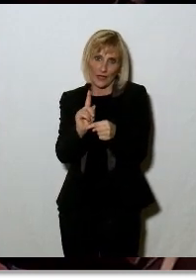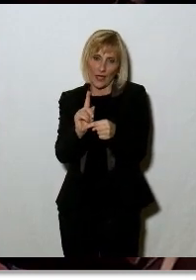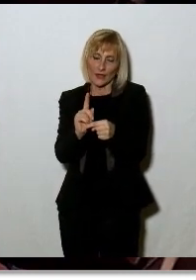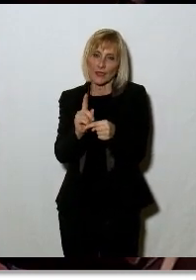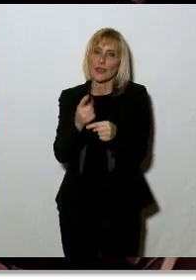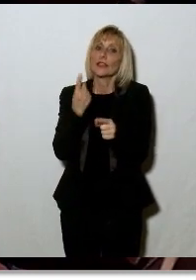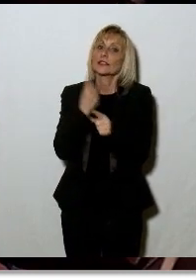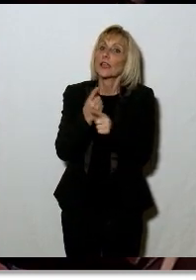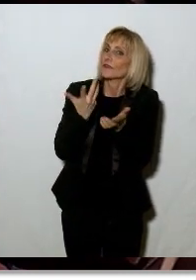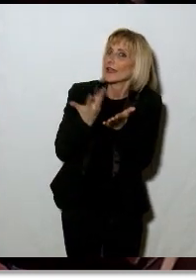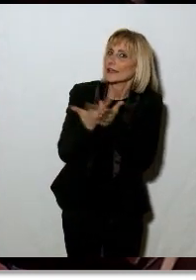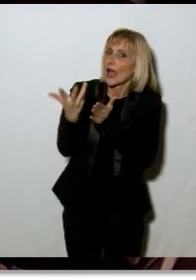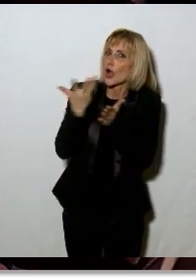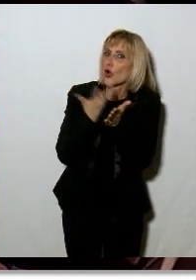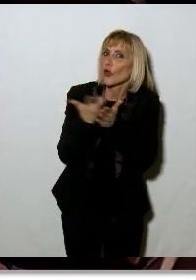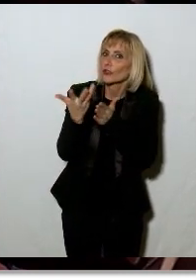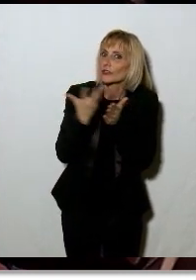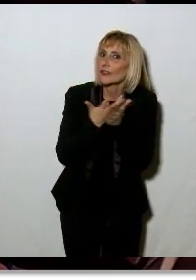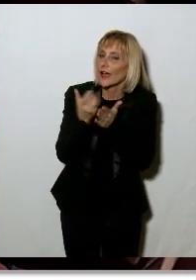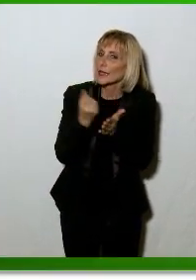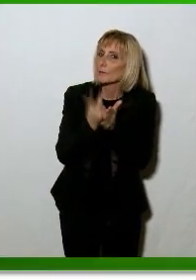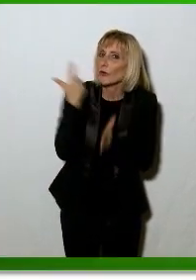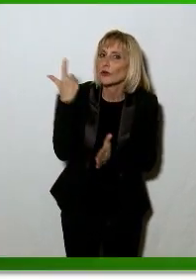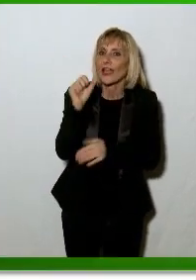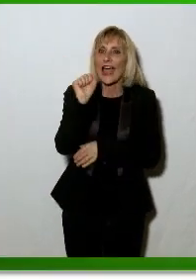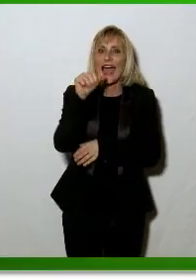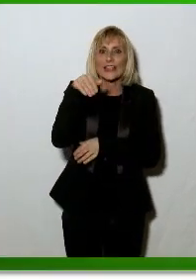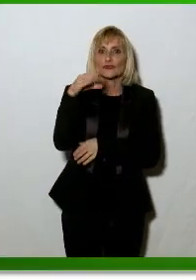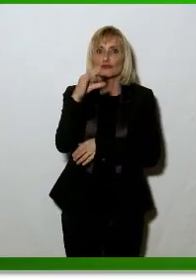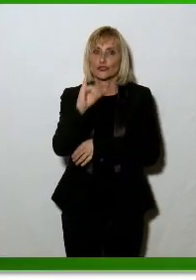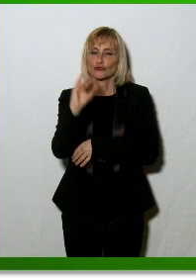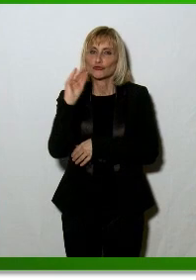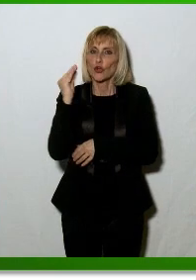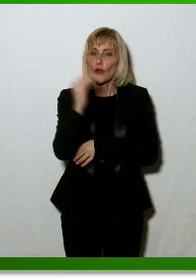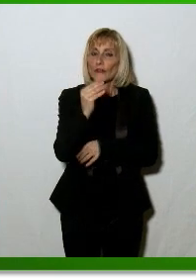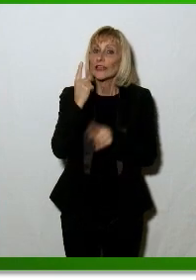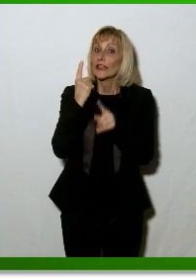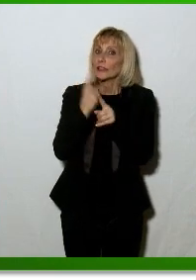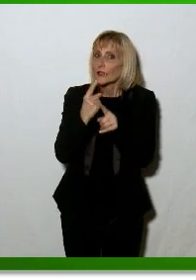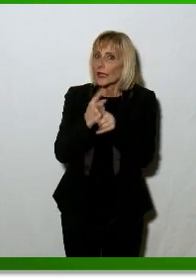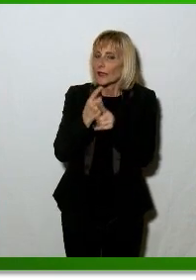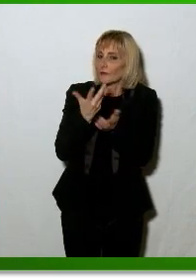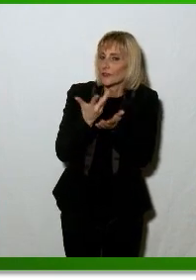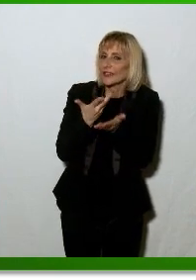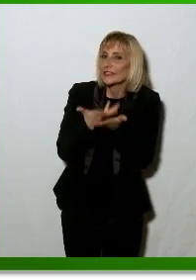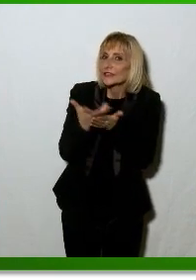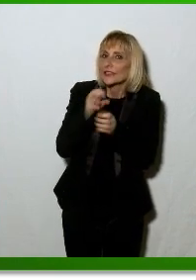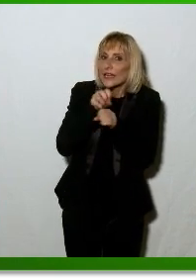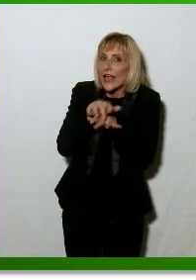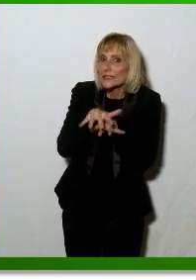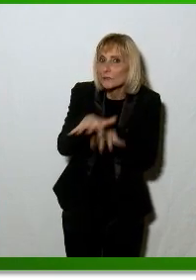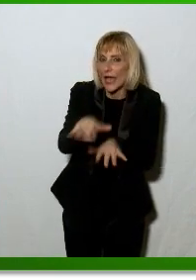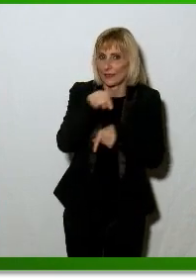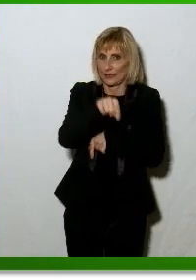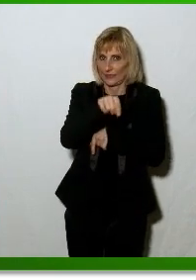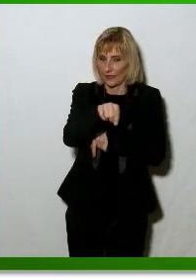l'importanza di Anci giovani Fai in modo che chi verrà dopo di te sappia con altrettanta